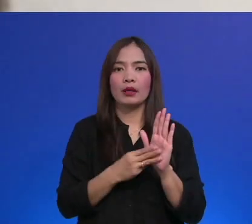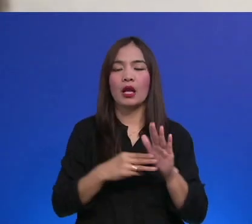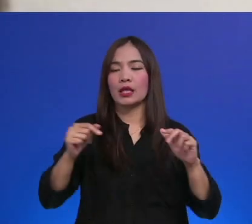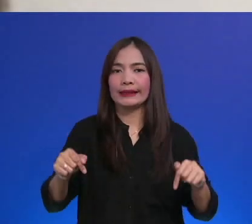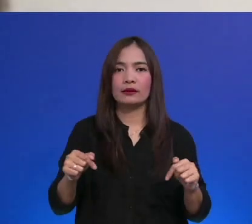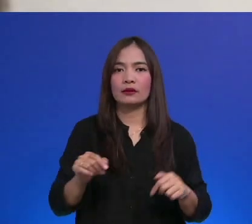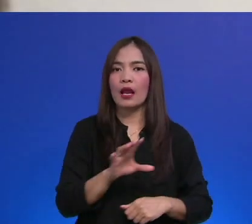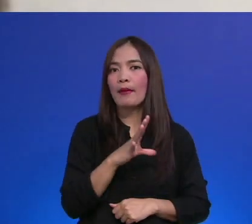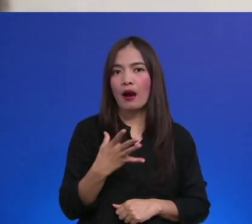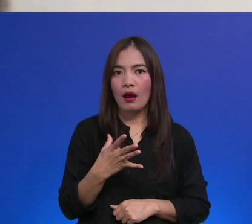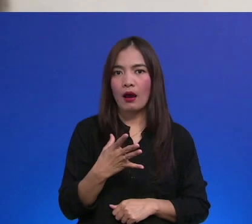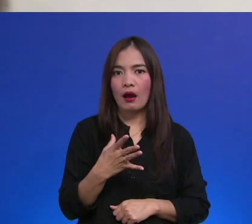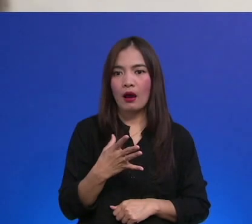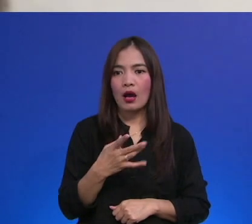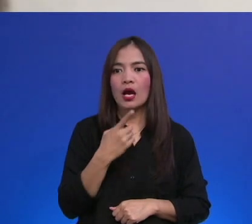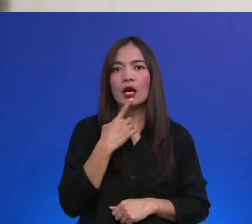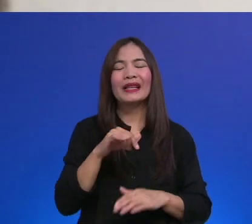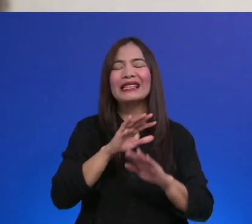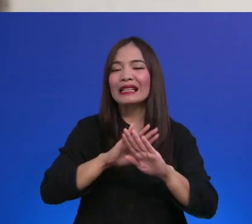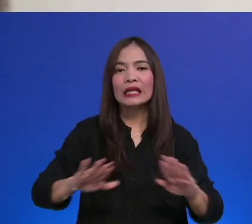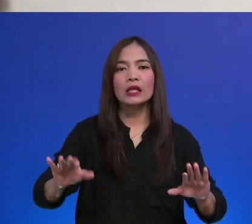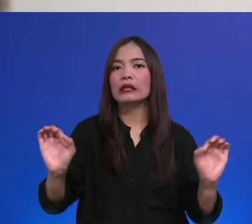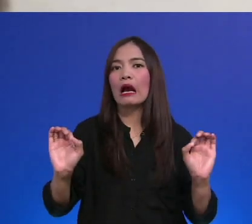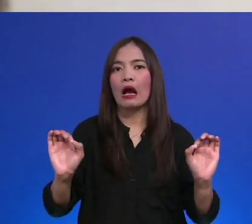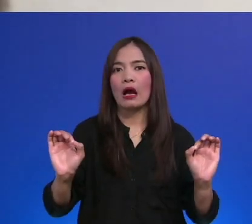yang tidak kunjung selesai